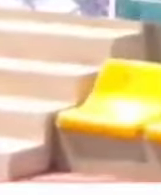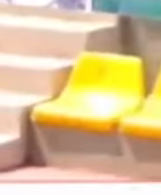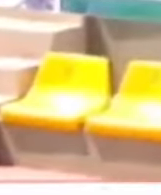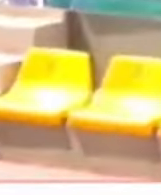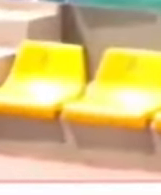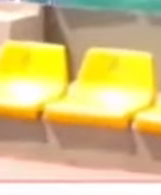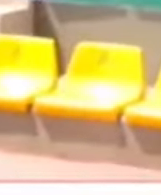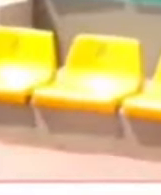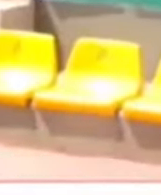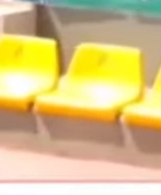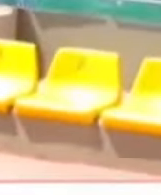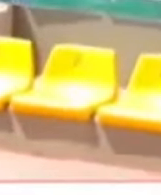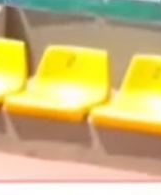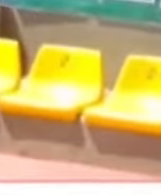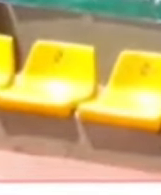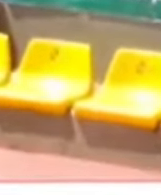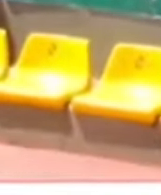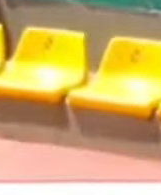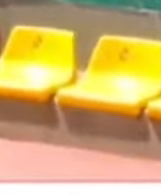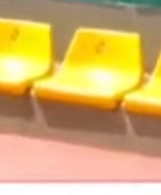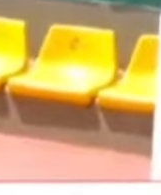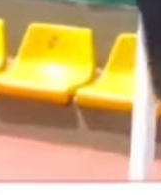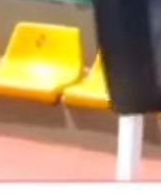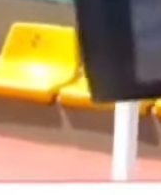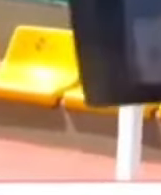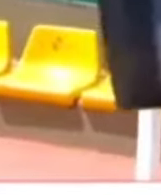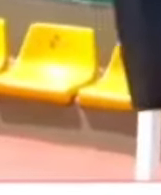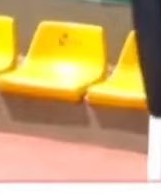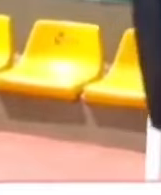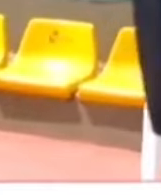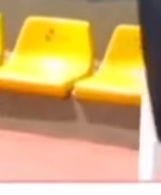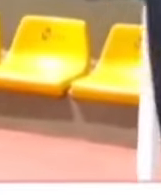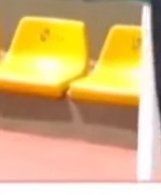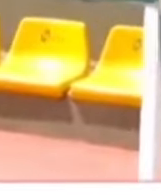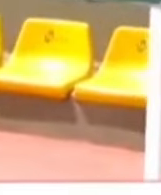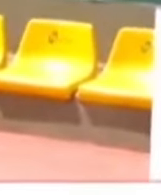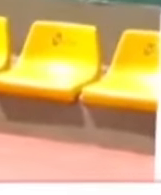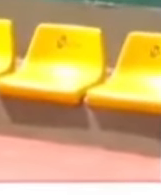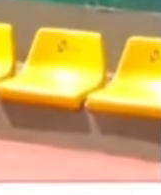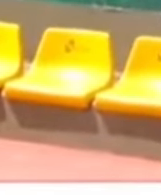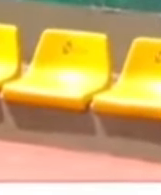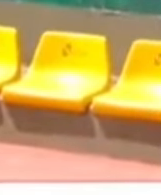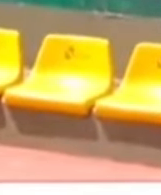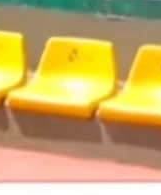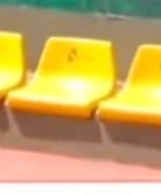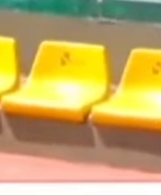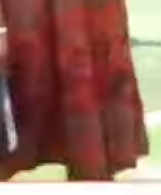Oluvannyuma amulambuzza n'okumulaga omulimu guno bwe gutambudde ng'alambudde ebifo eby'enjawulo.